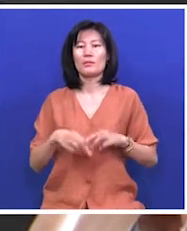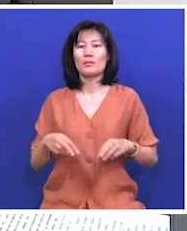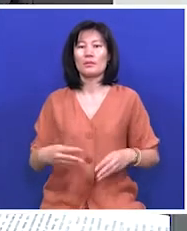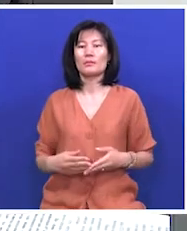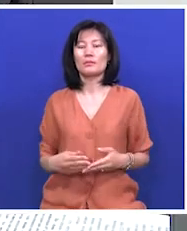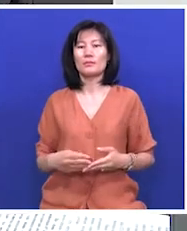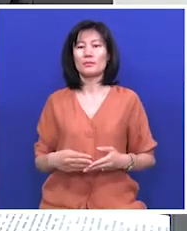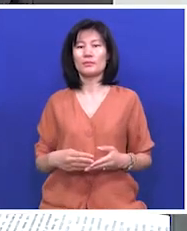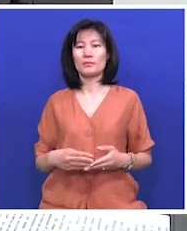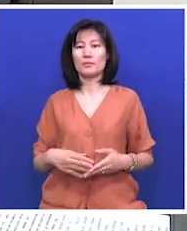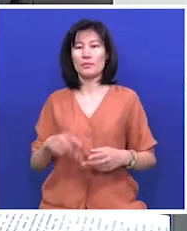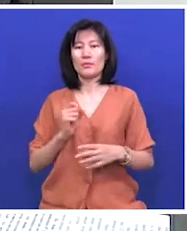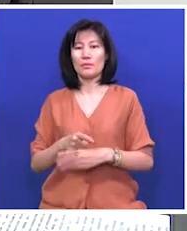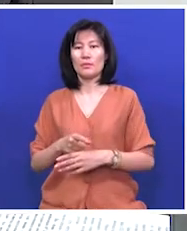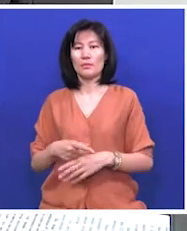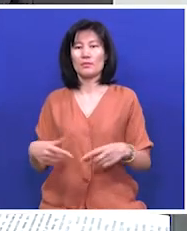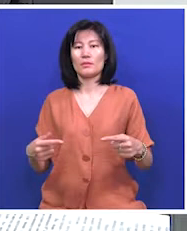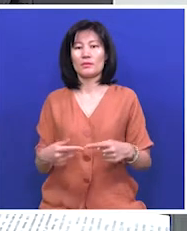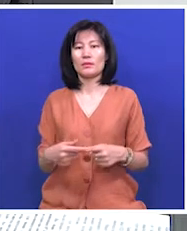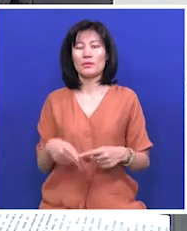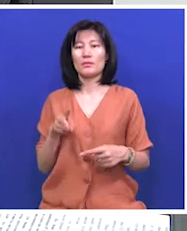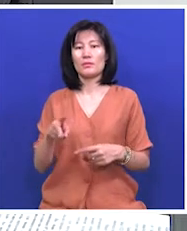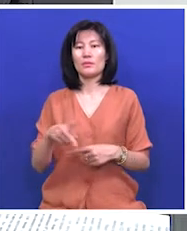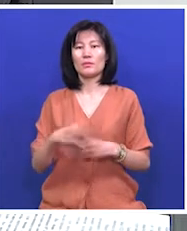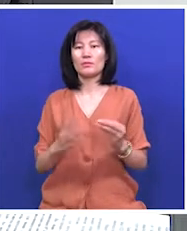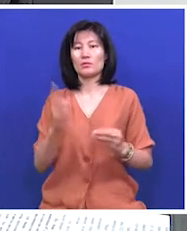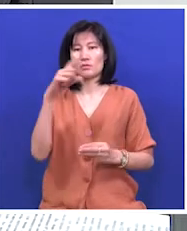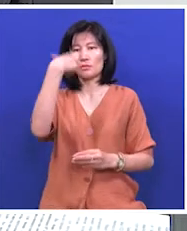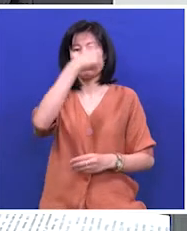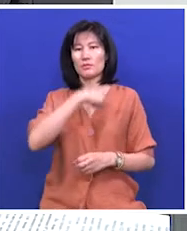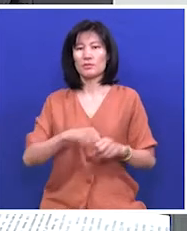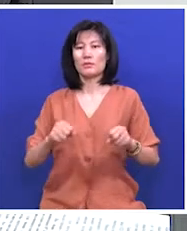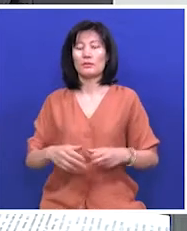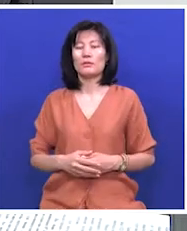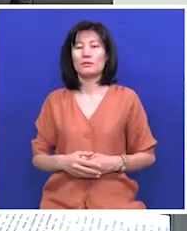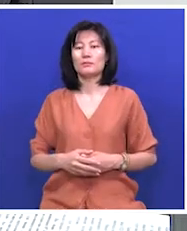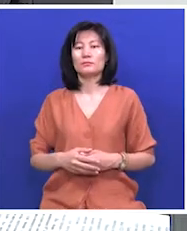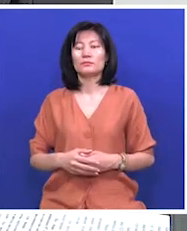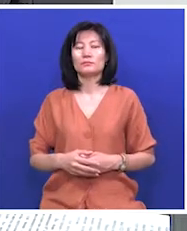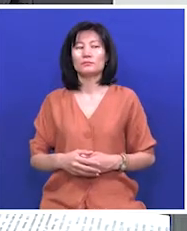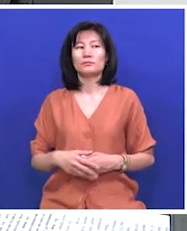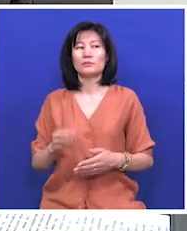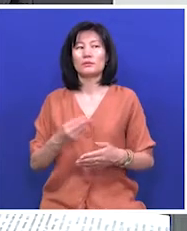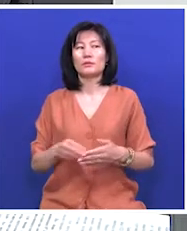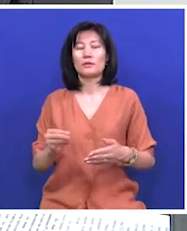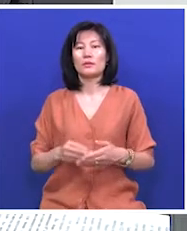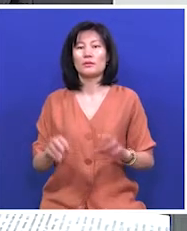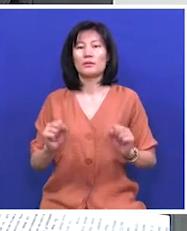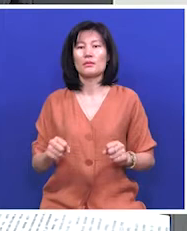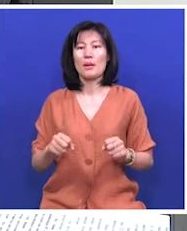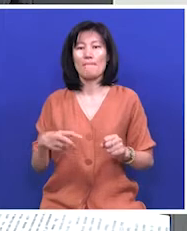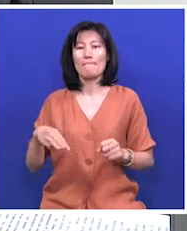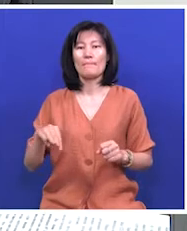мына министрліктің бұйрығына сәйкес 2019 жылы сатып